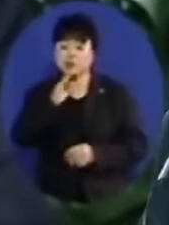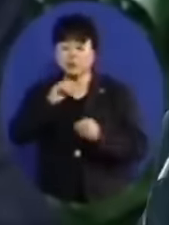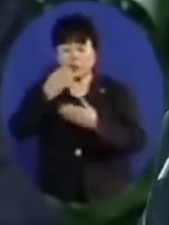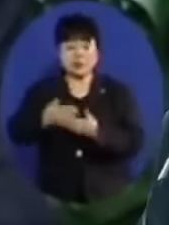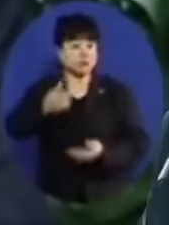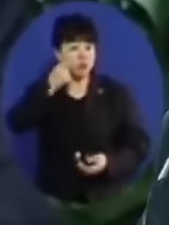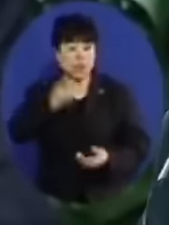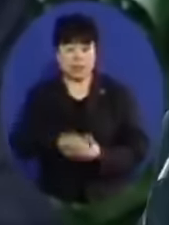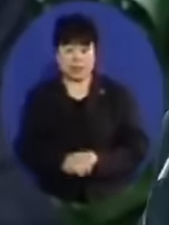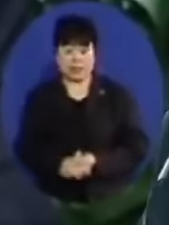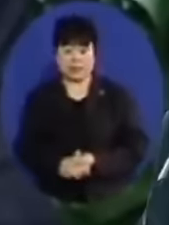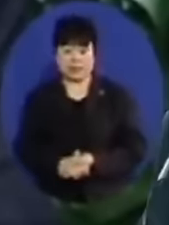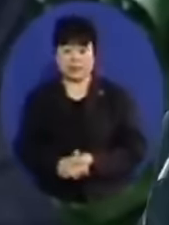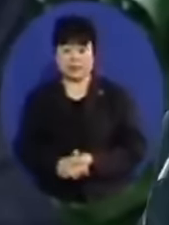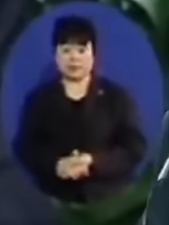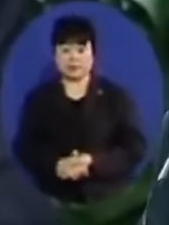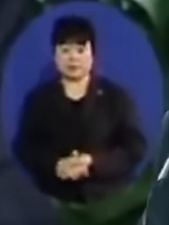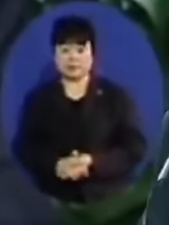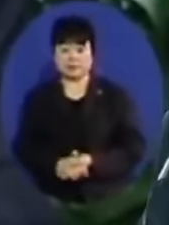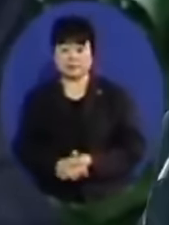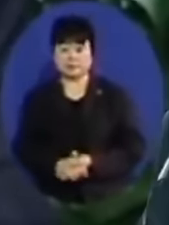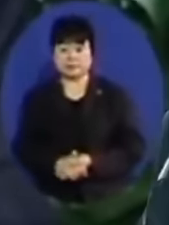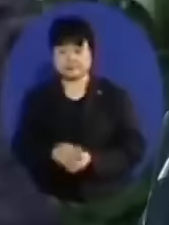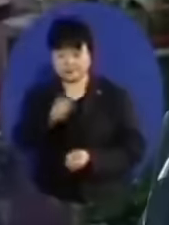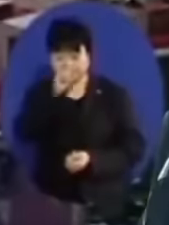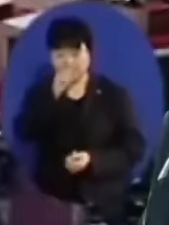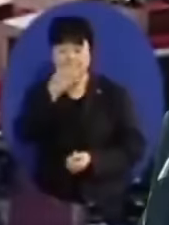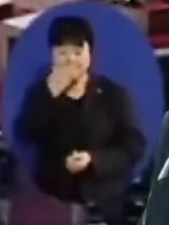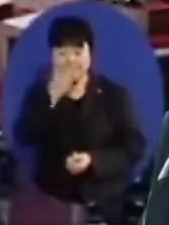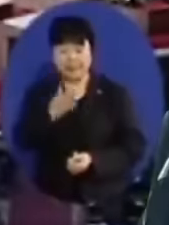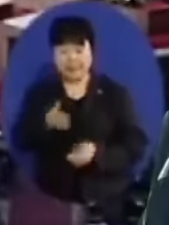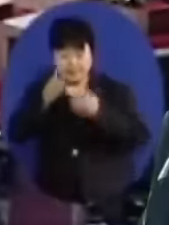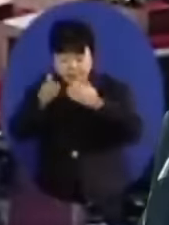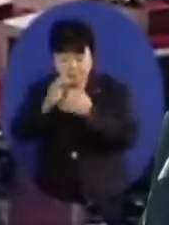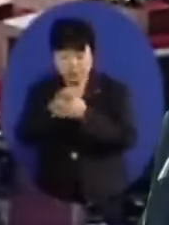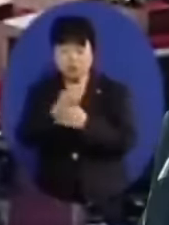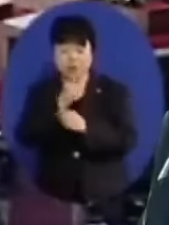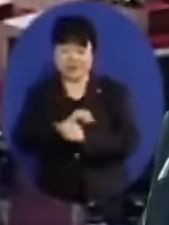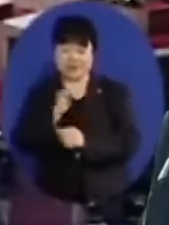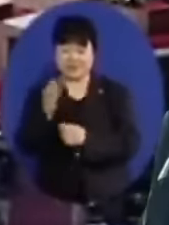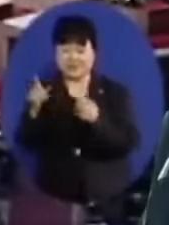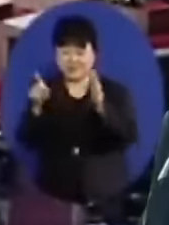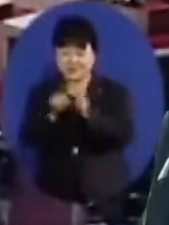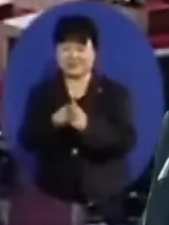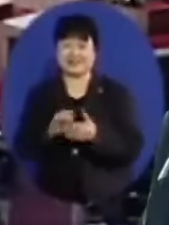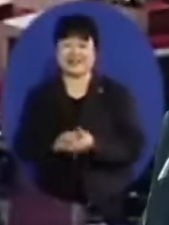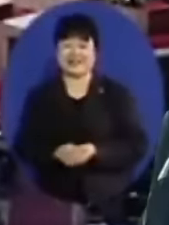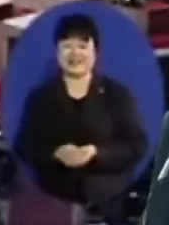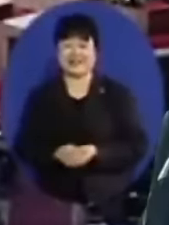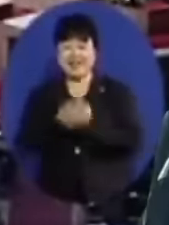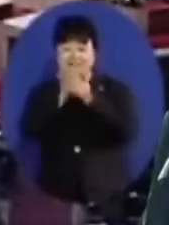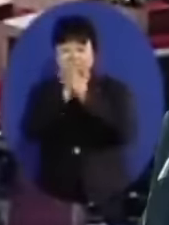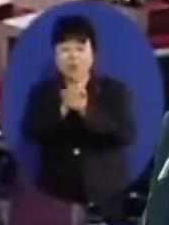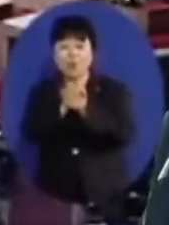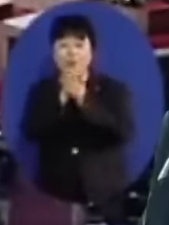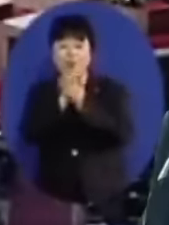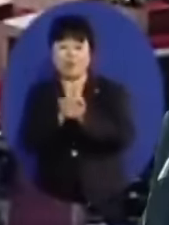것입니다. 언제인지 긍정적으로 집중적으로 기도해야 되는 것입니다. 그리고 기도가